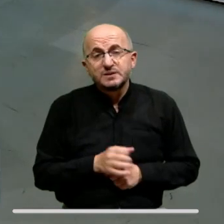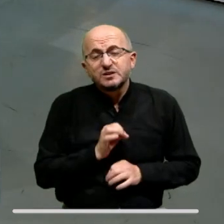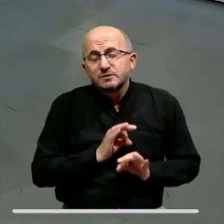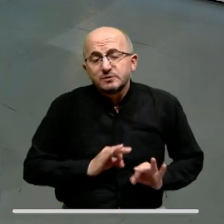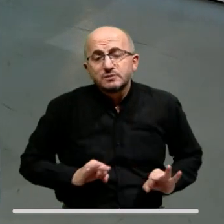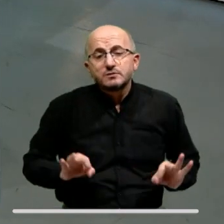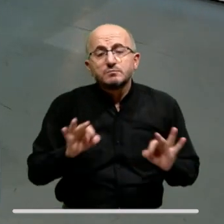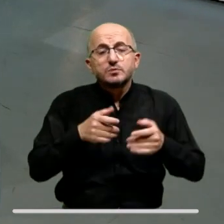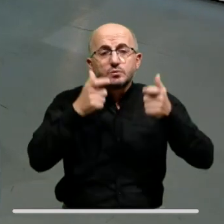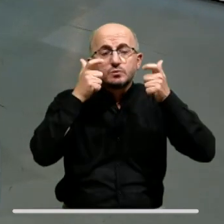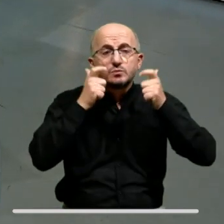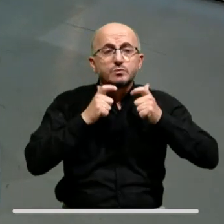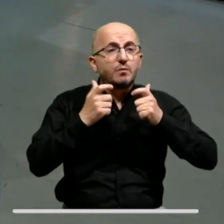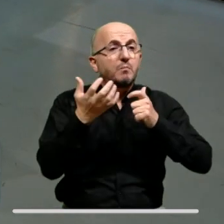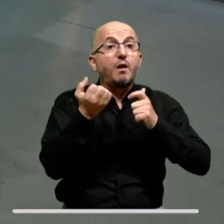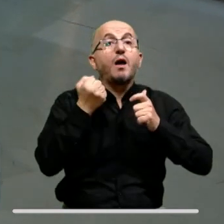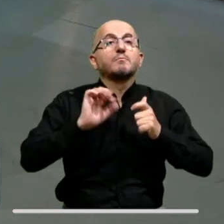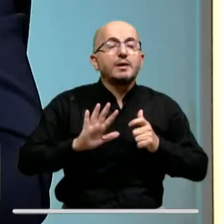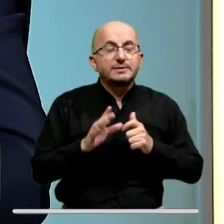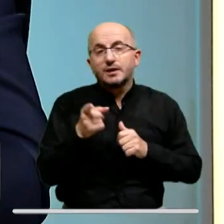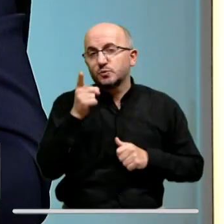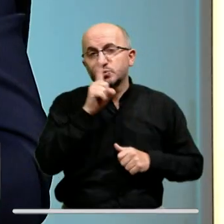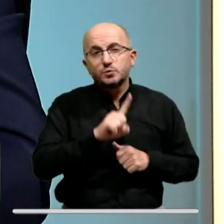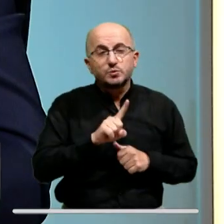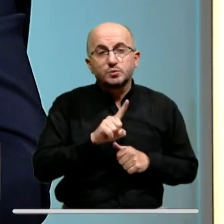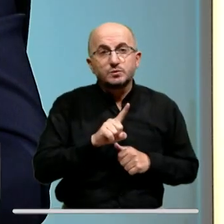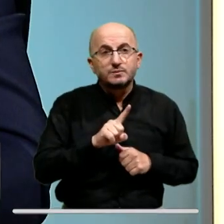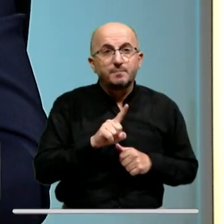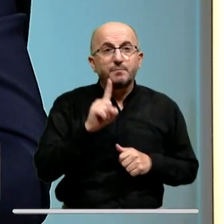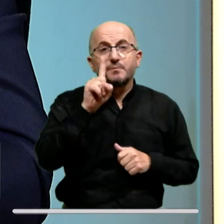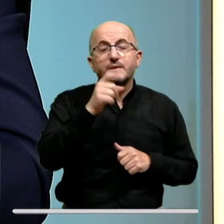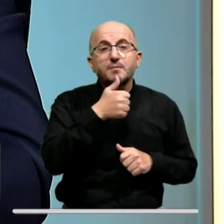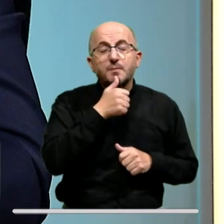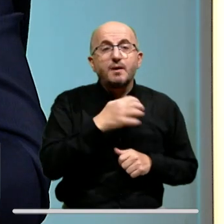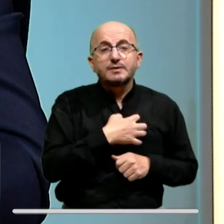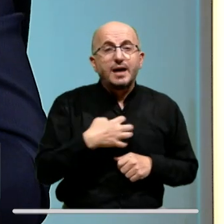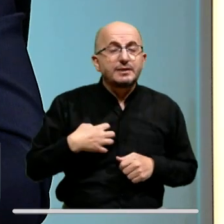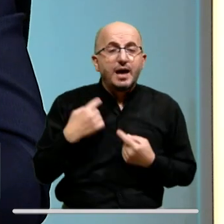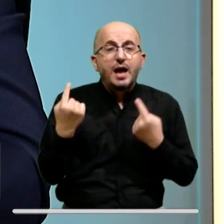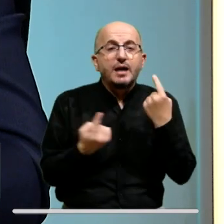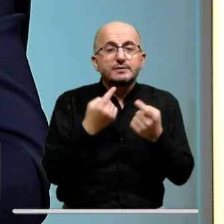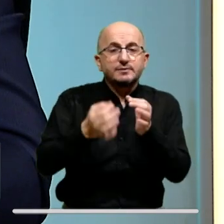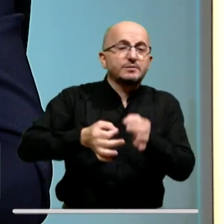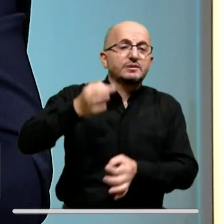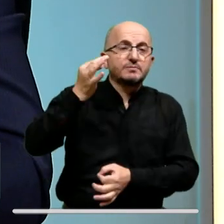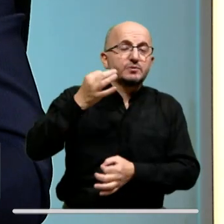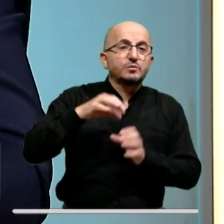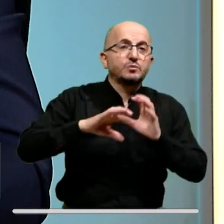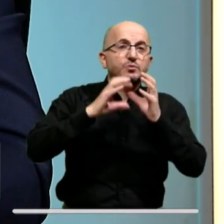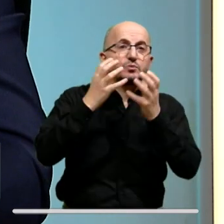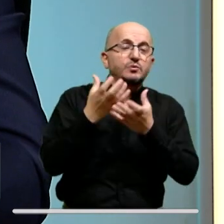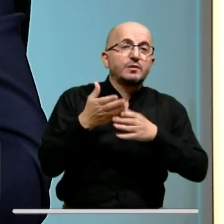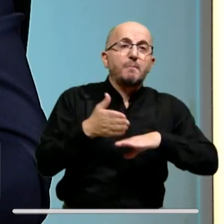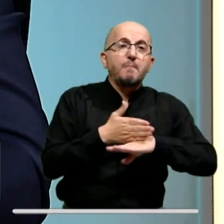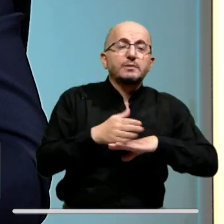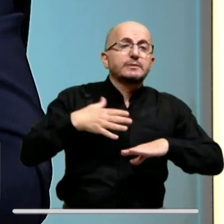hiçbir sorumluluk almazlar. Çünkü zaten bir baba ya da anne veya herhangi bir kimse dünyada